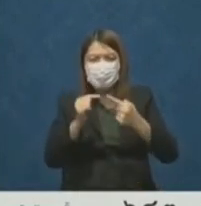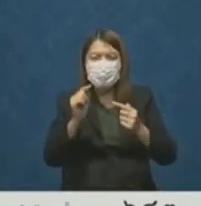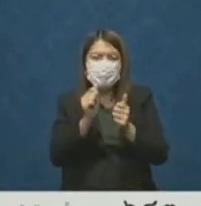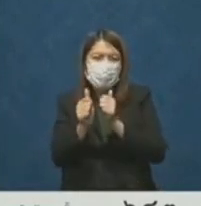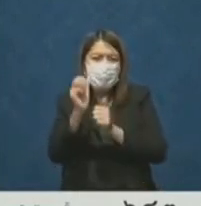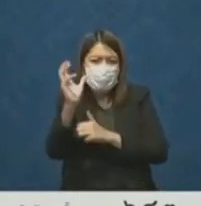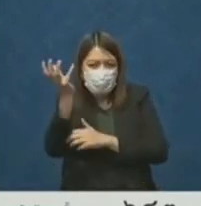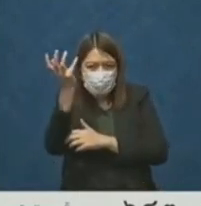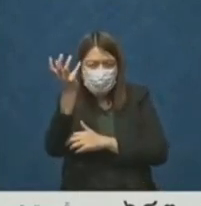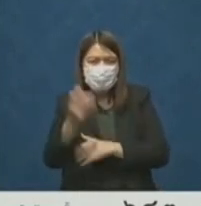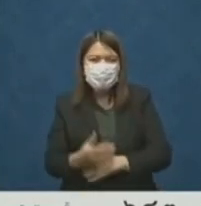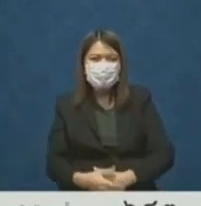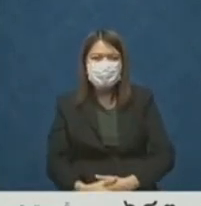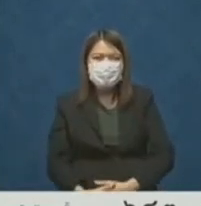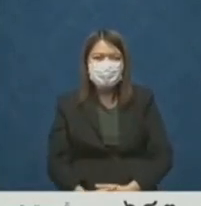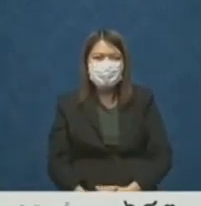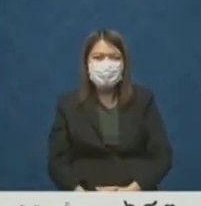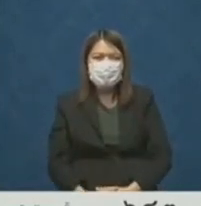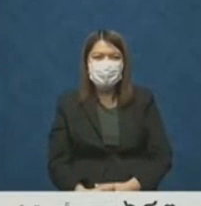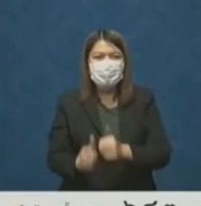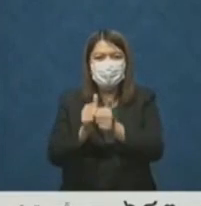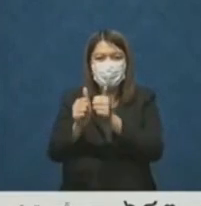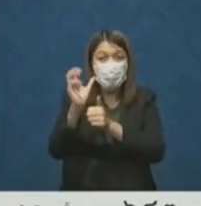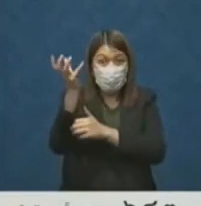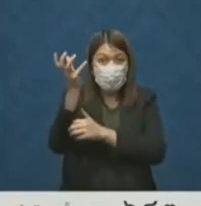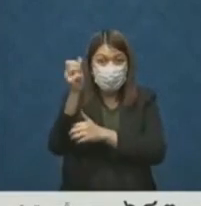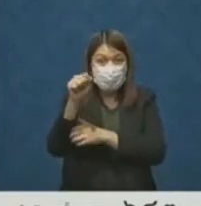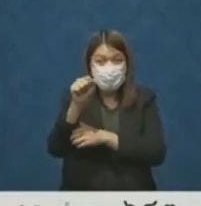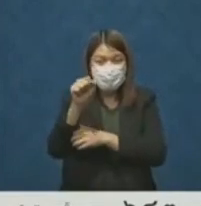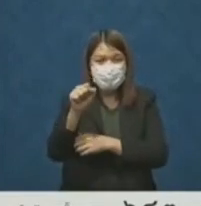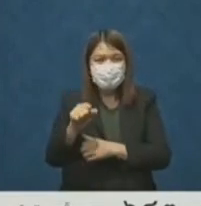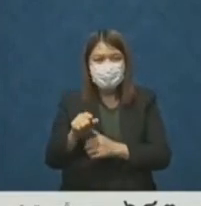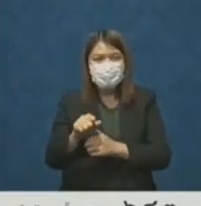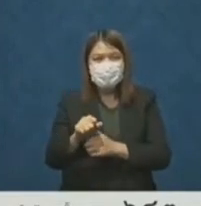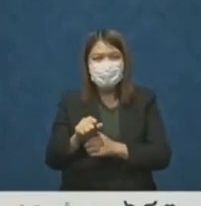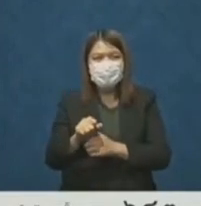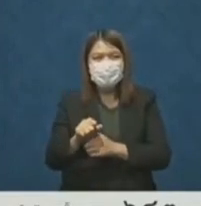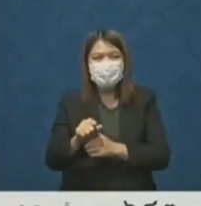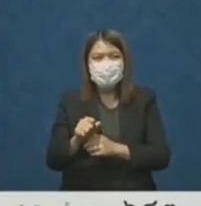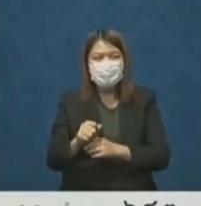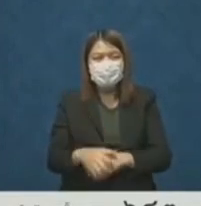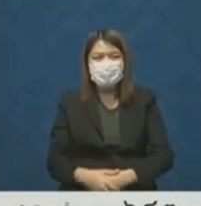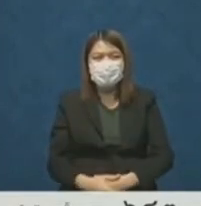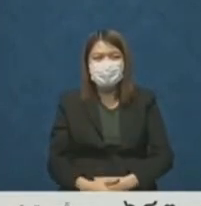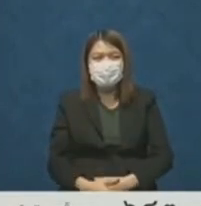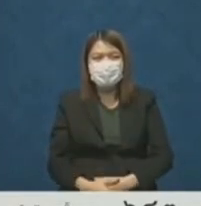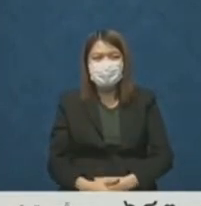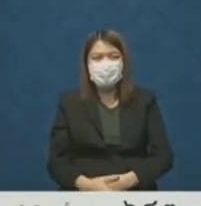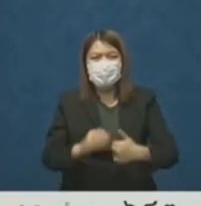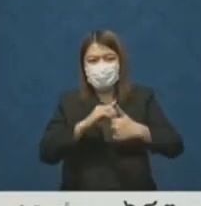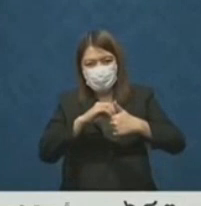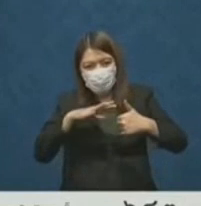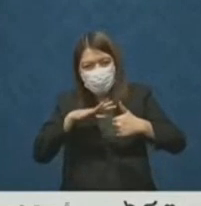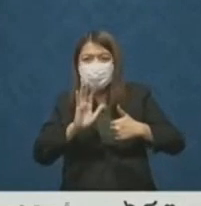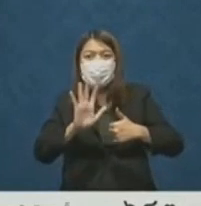ให้สอดคล้องเท่าทันโลกคือจะเอาแค่ให้เท่าทันโลกเองครับคือแค่ตามให้ทันก็พอแล้วใช่ไหมครับ